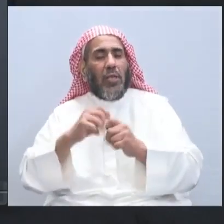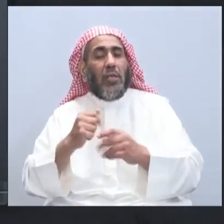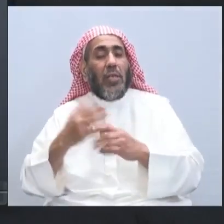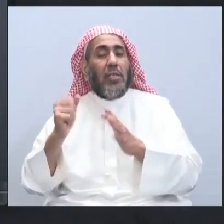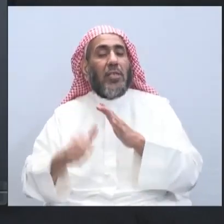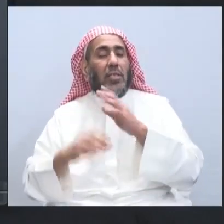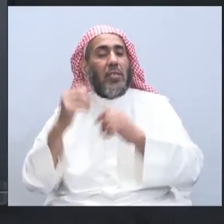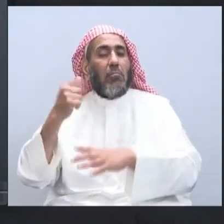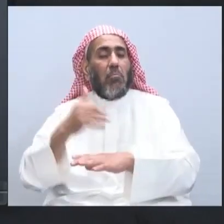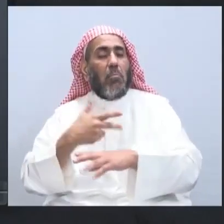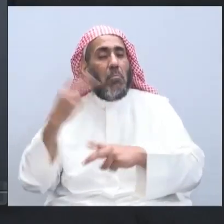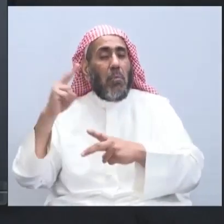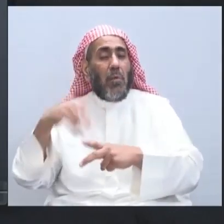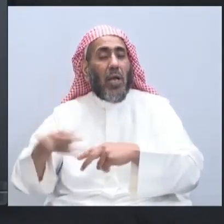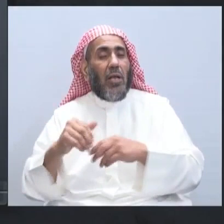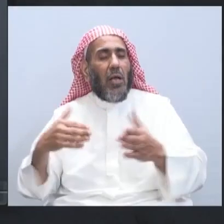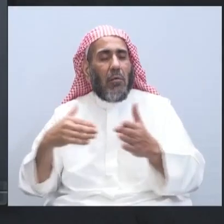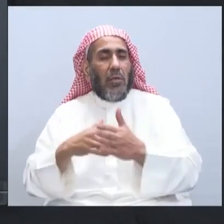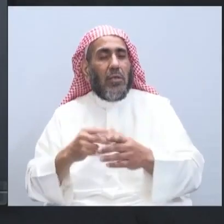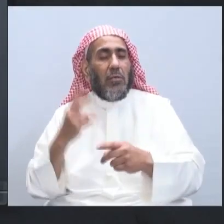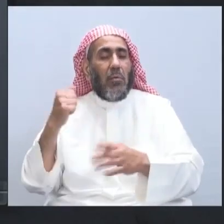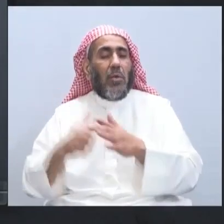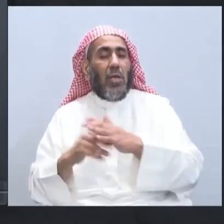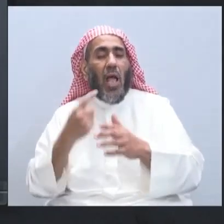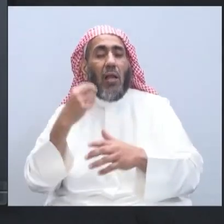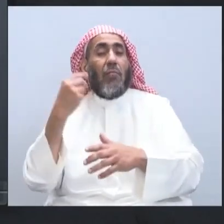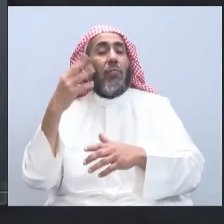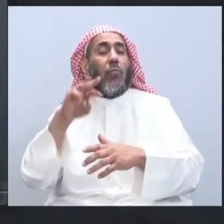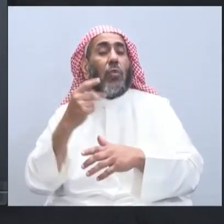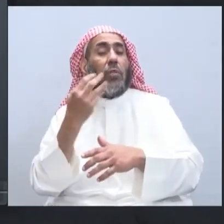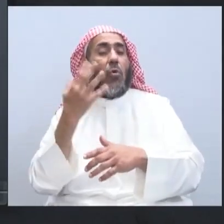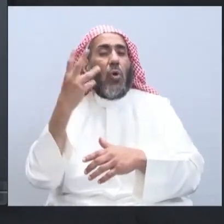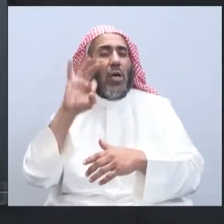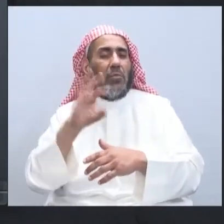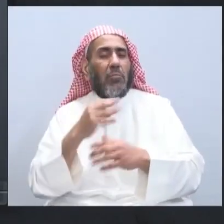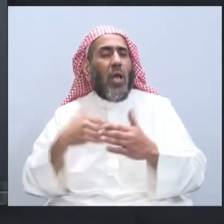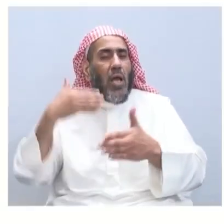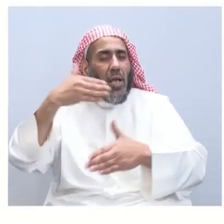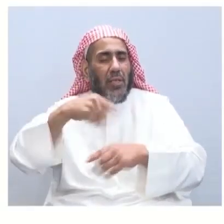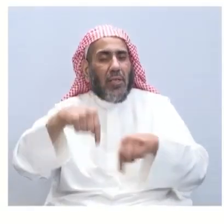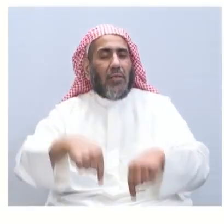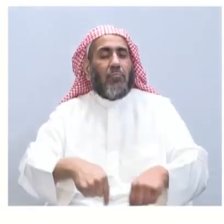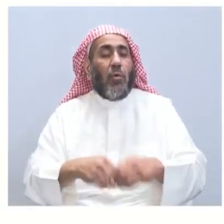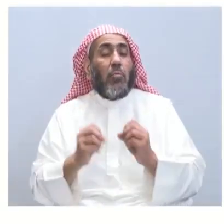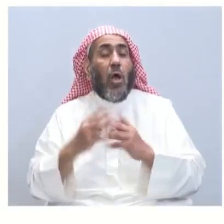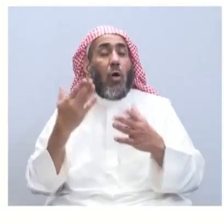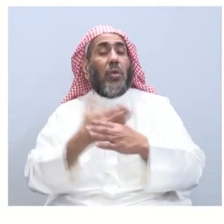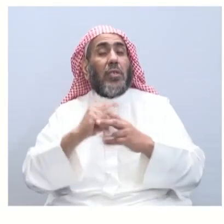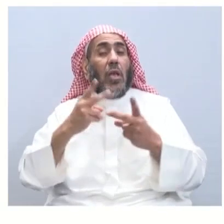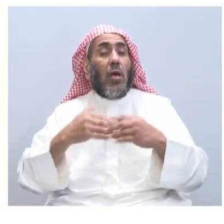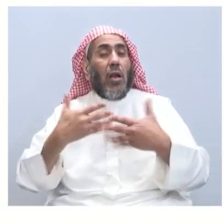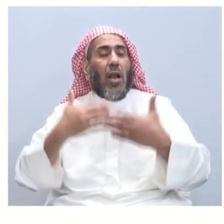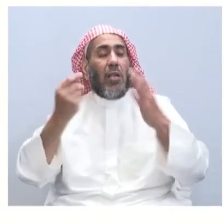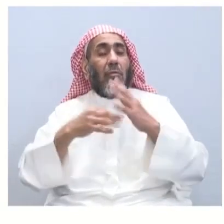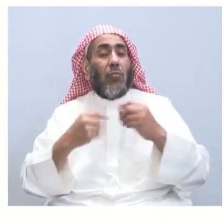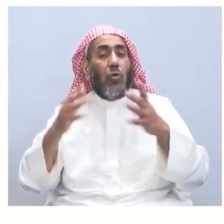المملكه المرحله الثانيه من من تاسيس المملكه 1351 حتى عصرنا الحاضر من عوامل ازدهار الادب الحديث في المملكه